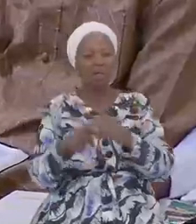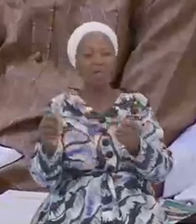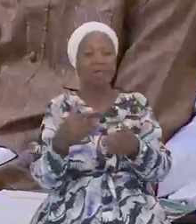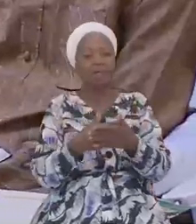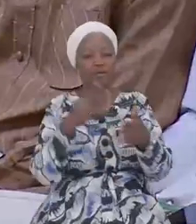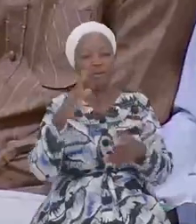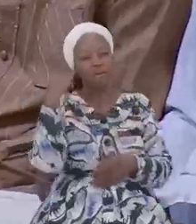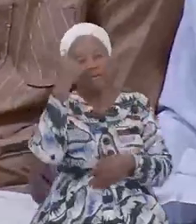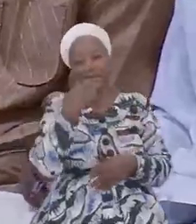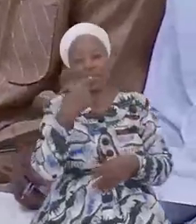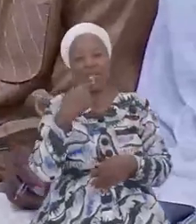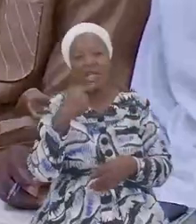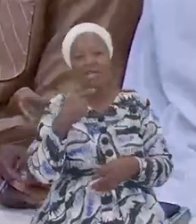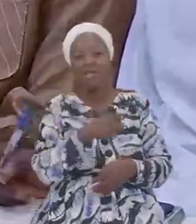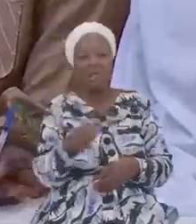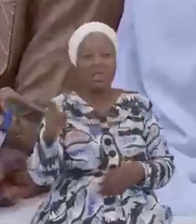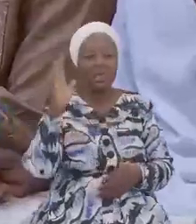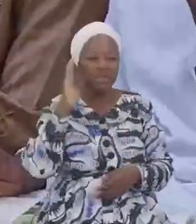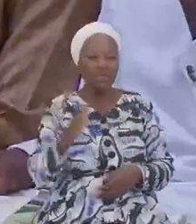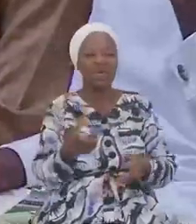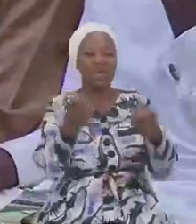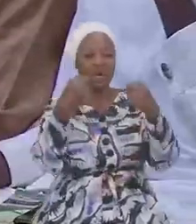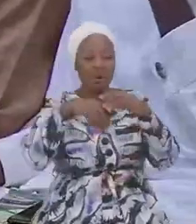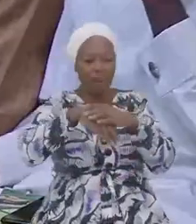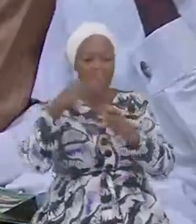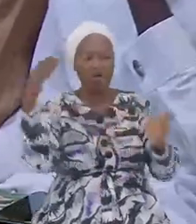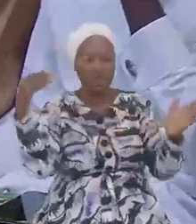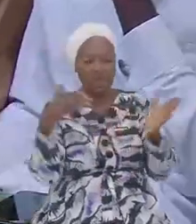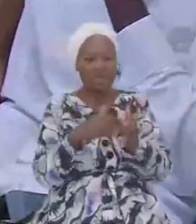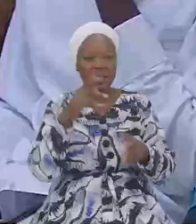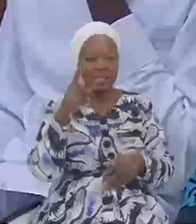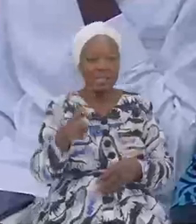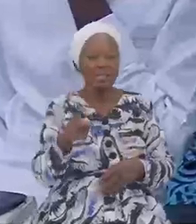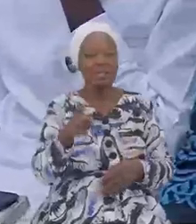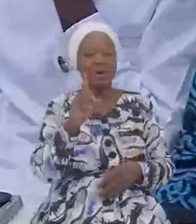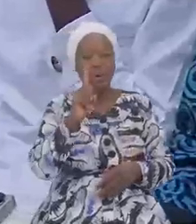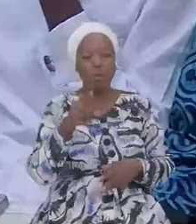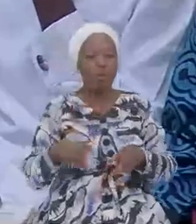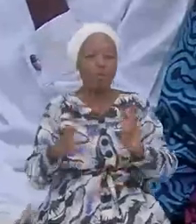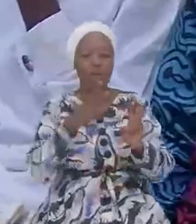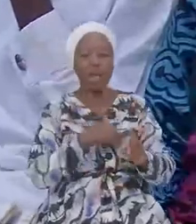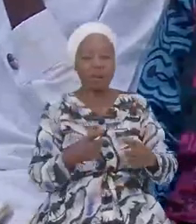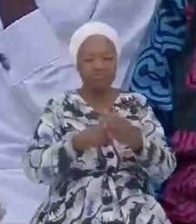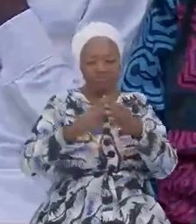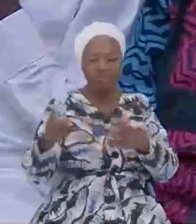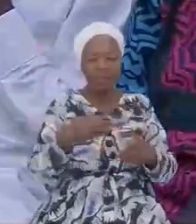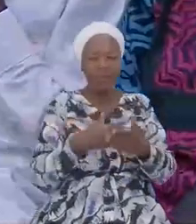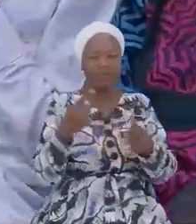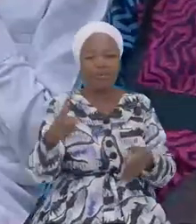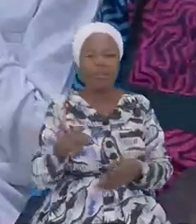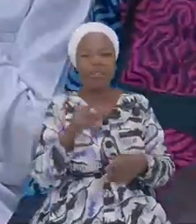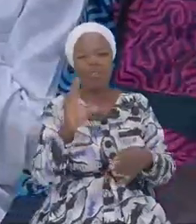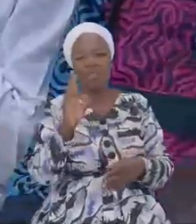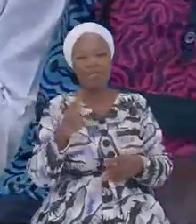contre toi par un seul chemin et ils s'enfuiront devant toi par sept